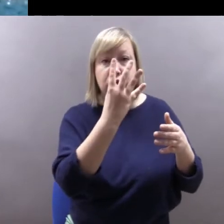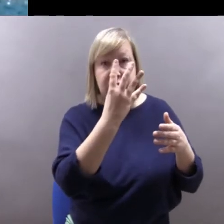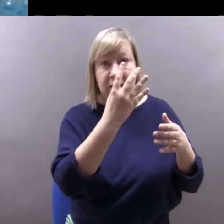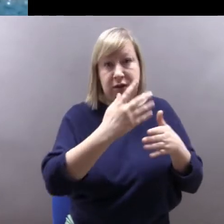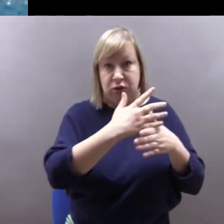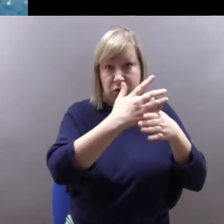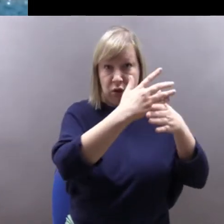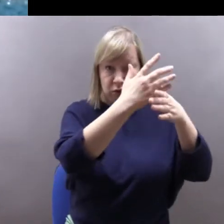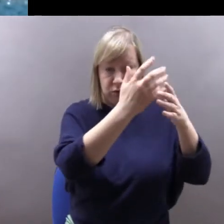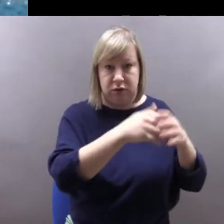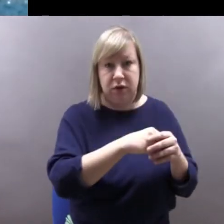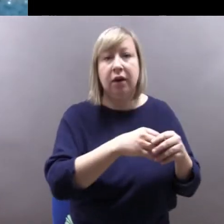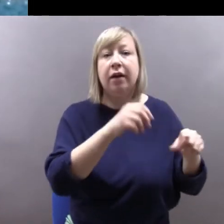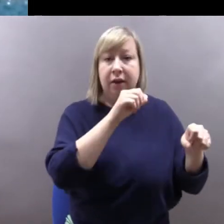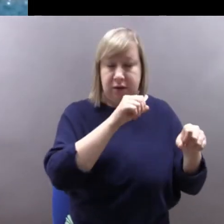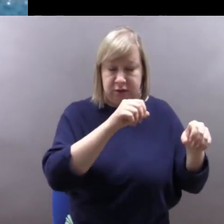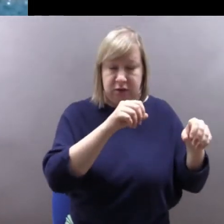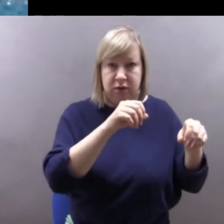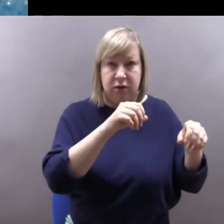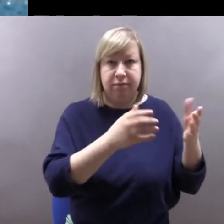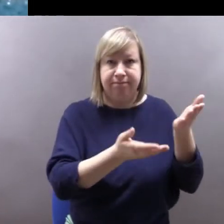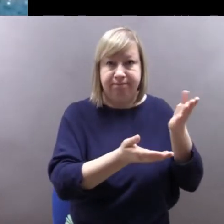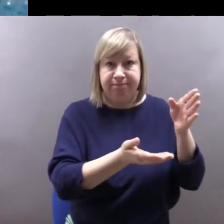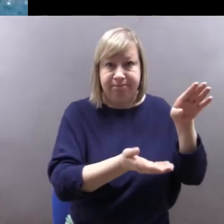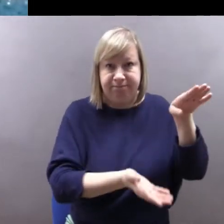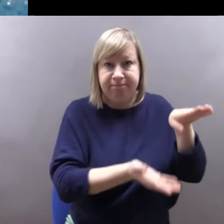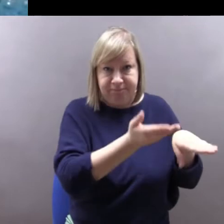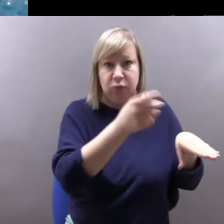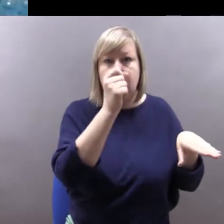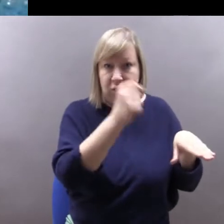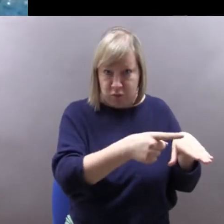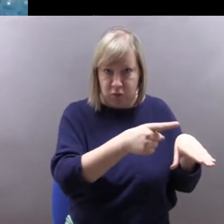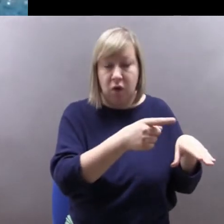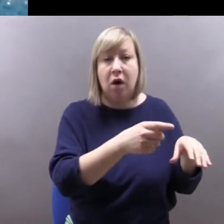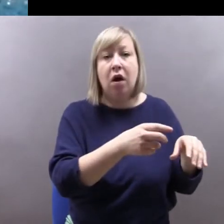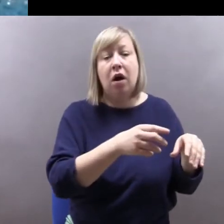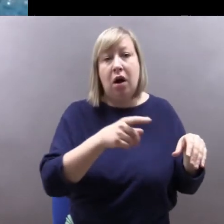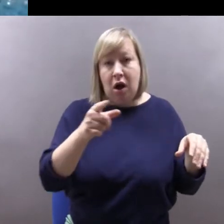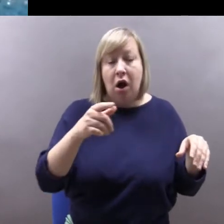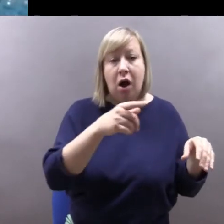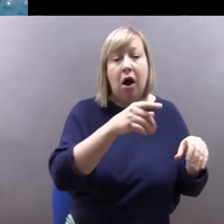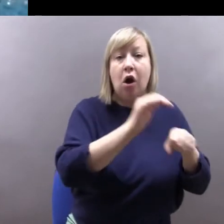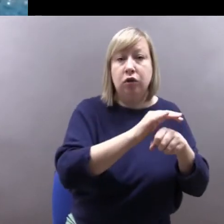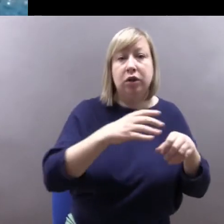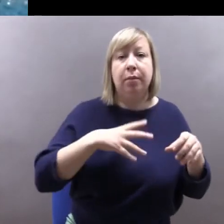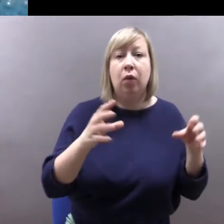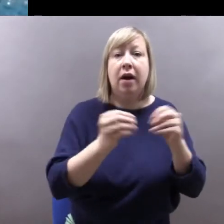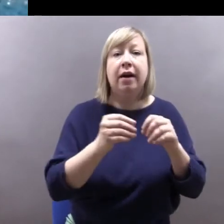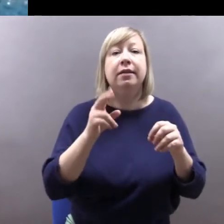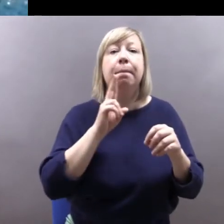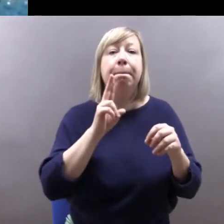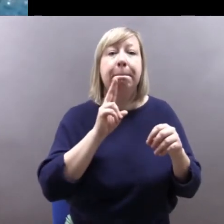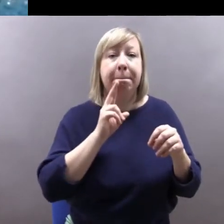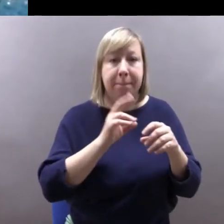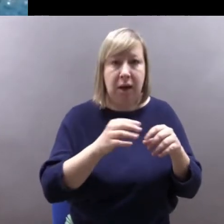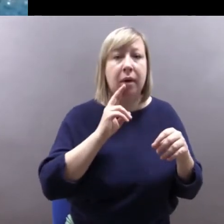schody. Jest platforma schodowa. Na szczęście była tam ze swoją mamą. I ta mama